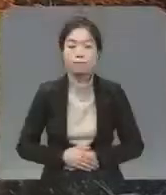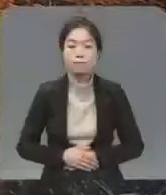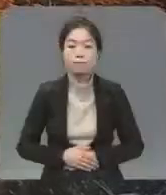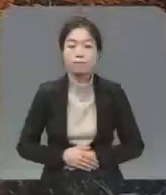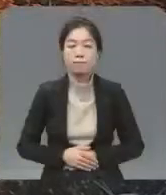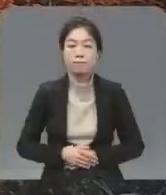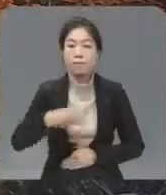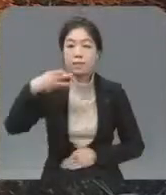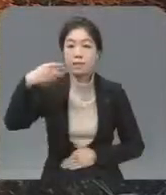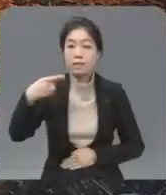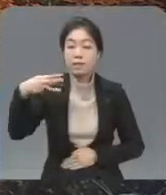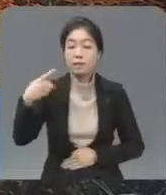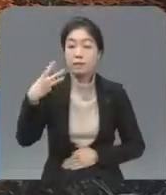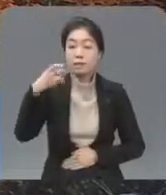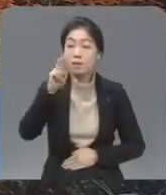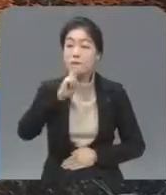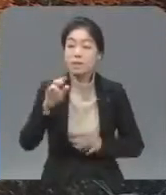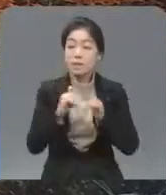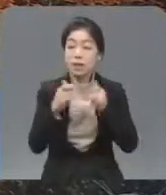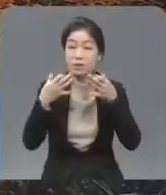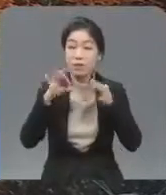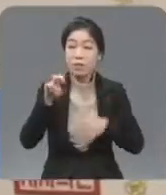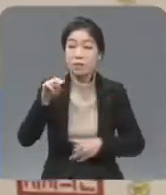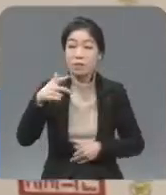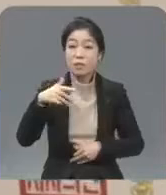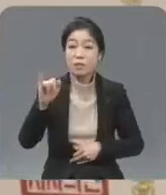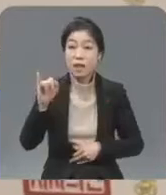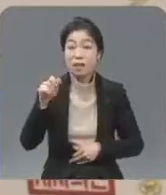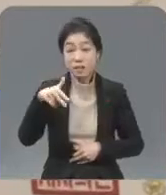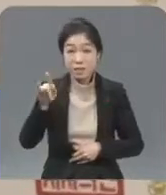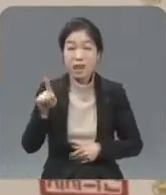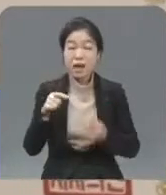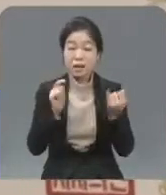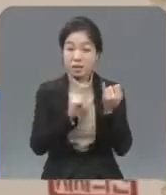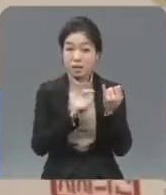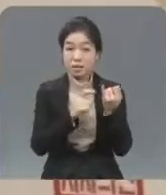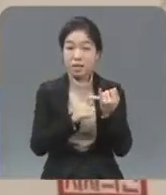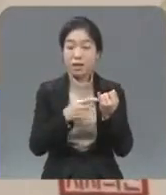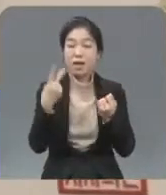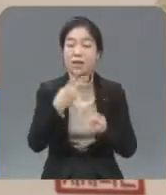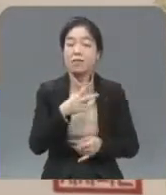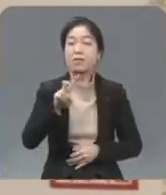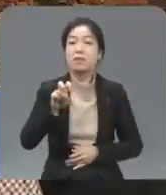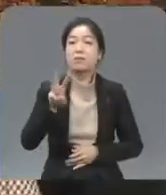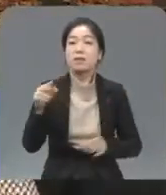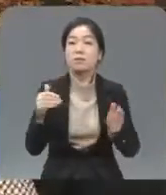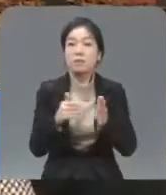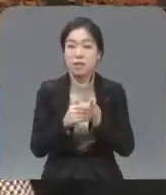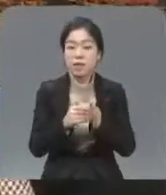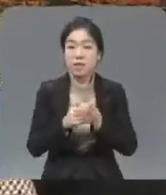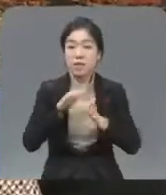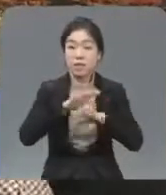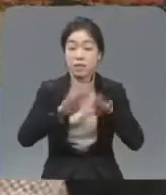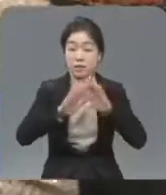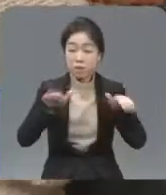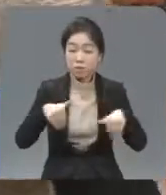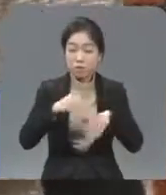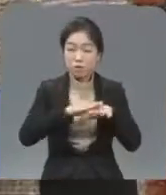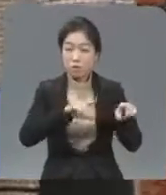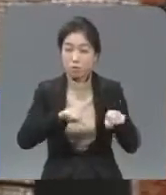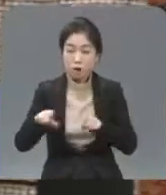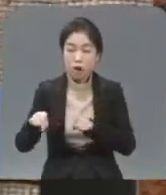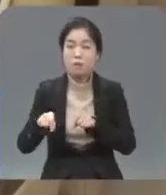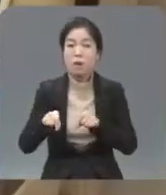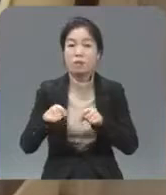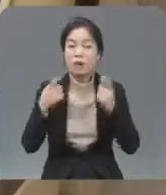트로트 가수인 김현재 씨가 전라남도 홍보대사로 위촉돼 2023년까지 전남 지역 농수산물과 음식, 관광 자원을